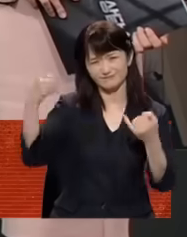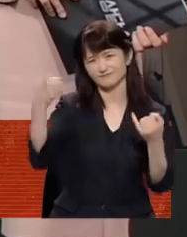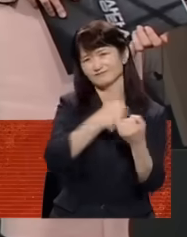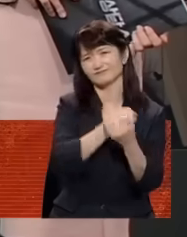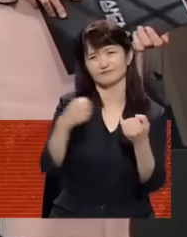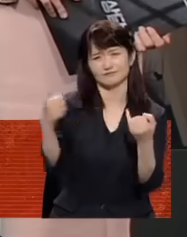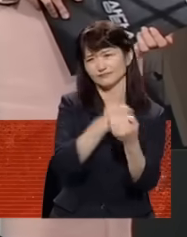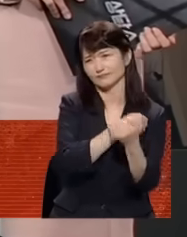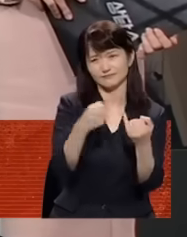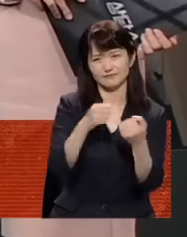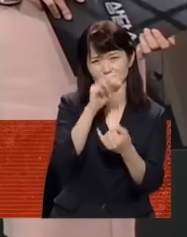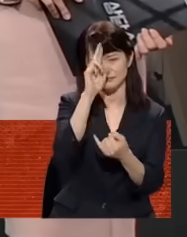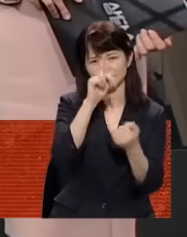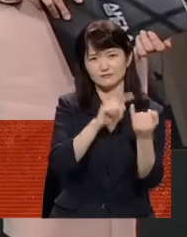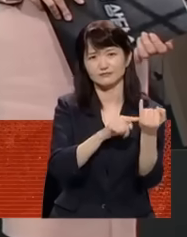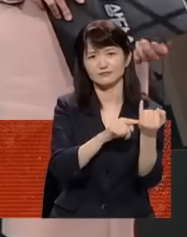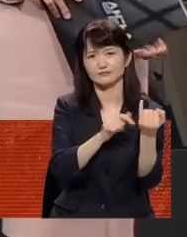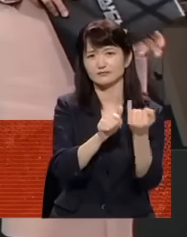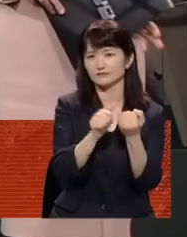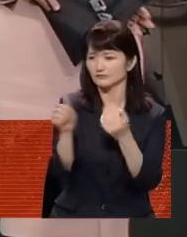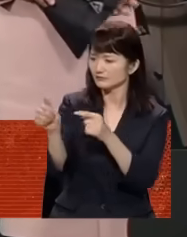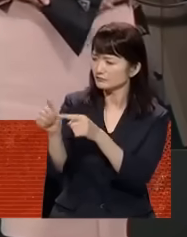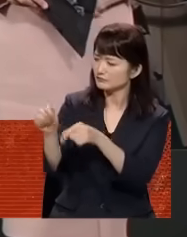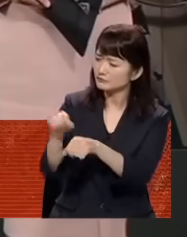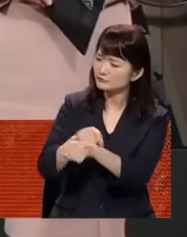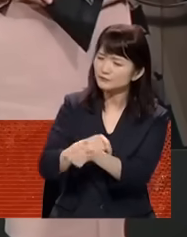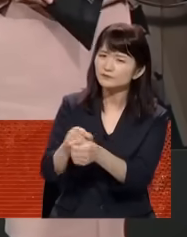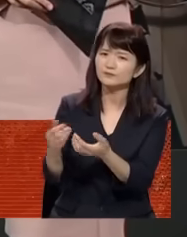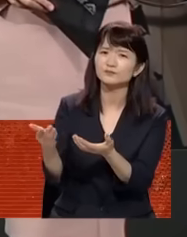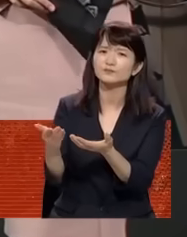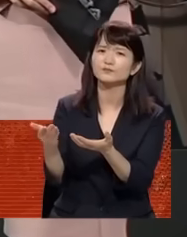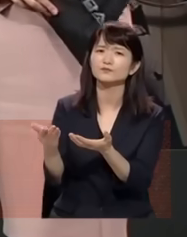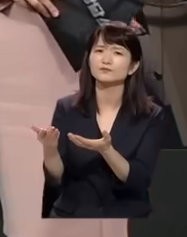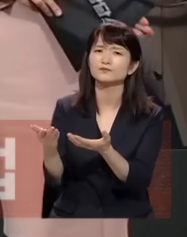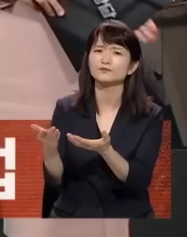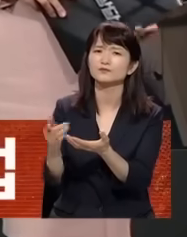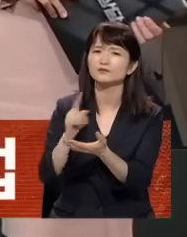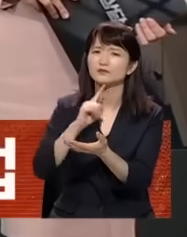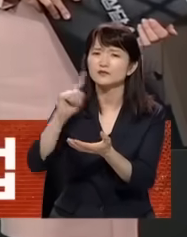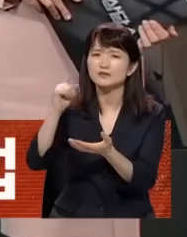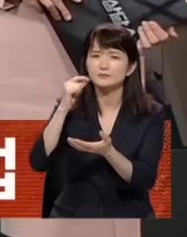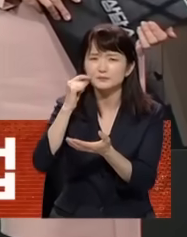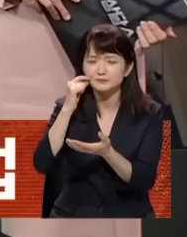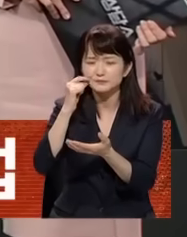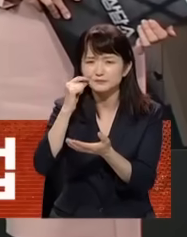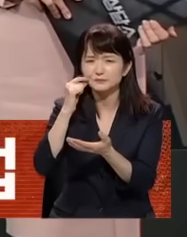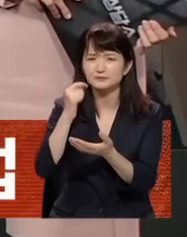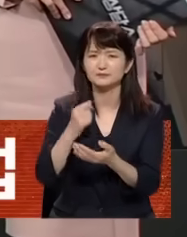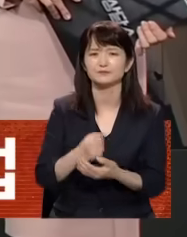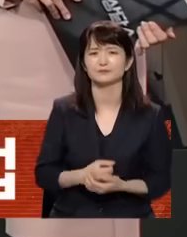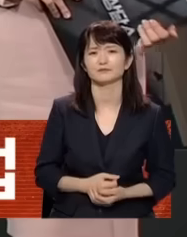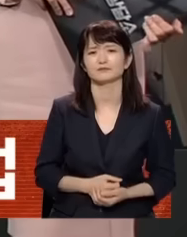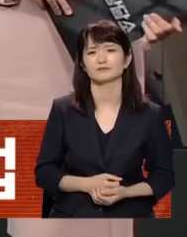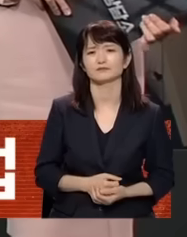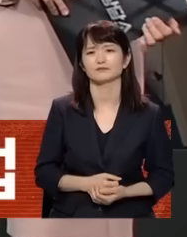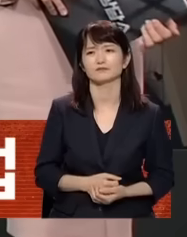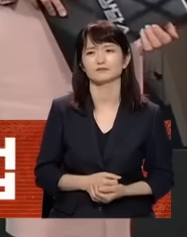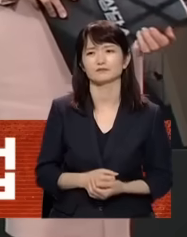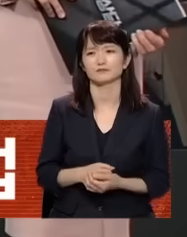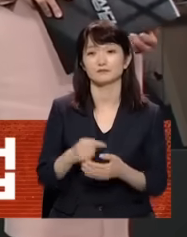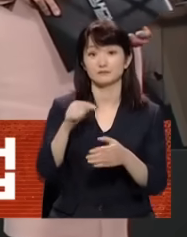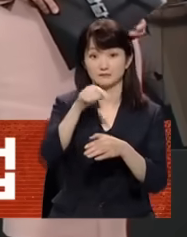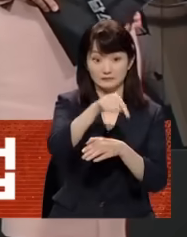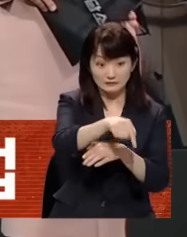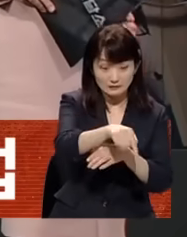폭행을 당하고 살았던 박신은 남편의 특수한 직업 때문에 신고조차 제대로 하지 못했다고 하는데요